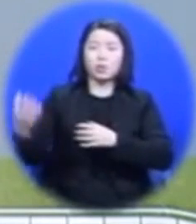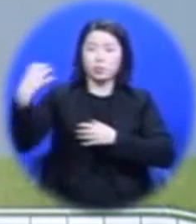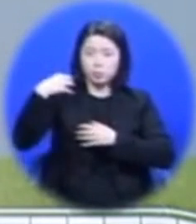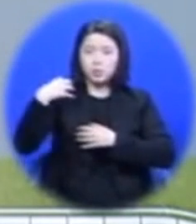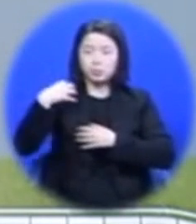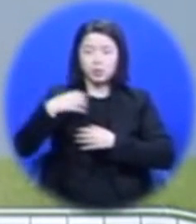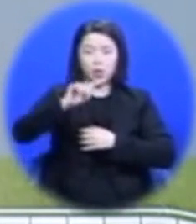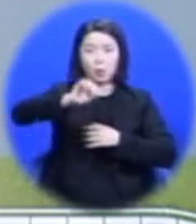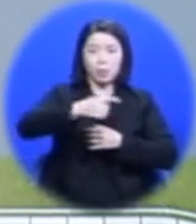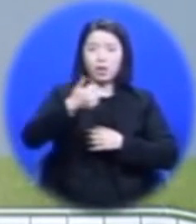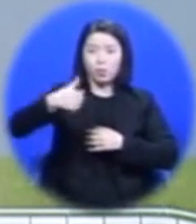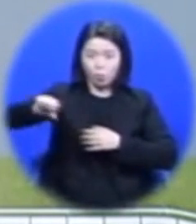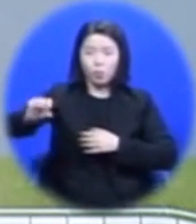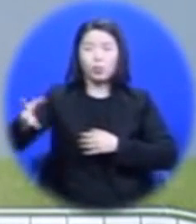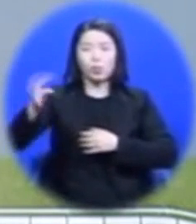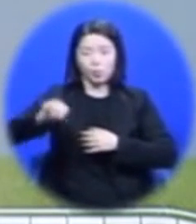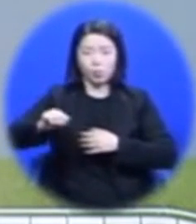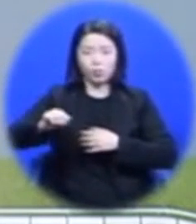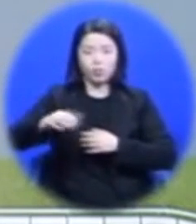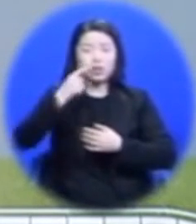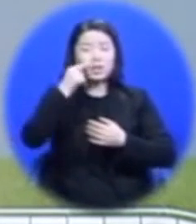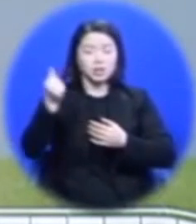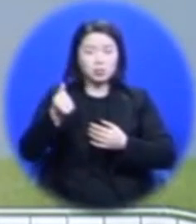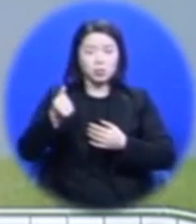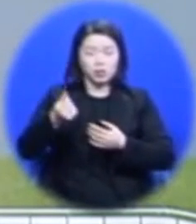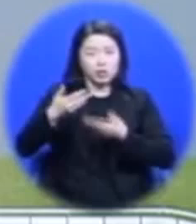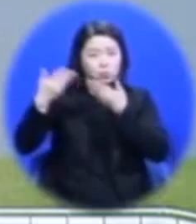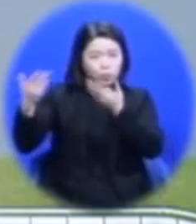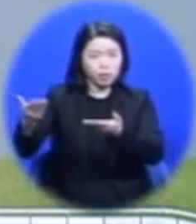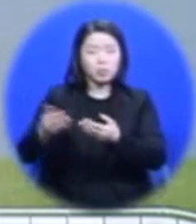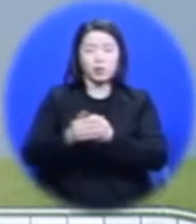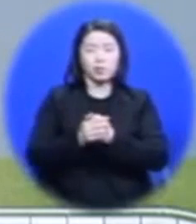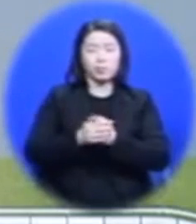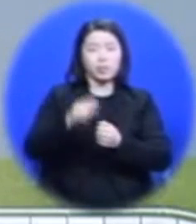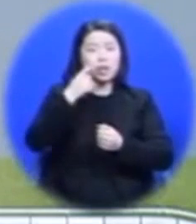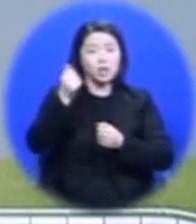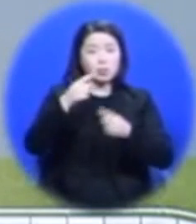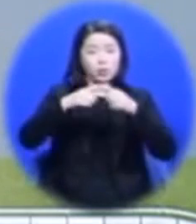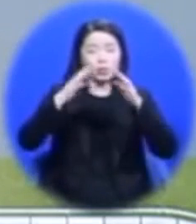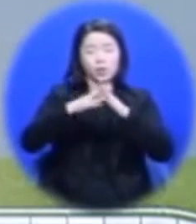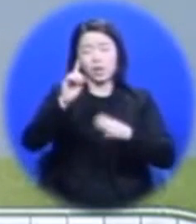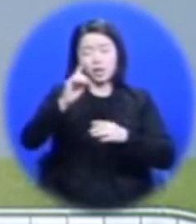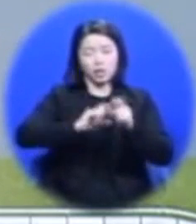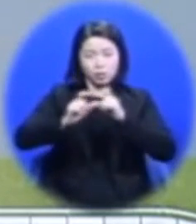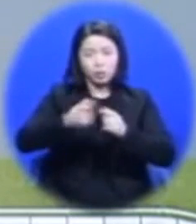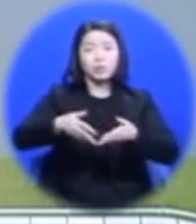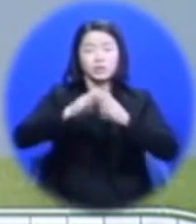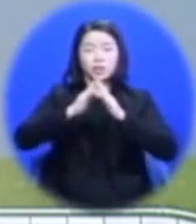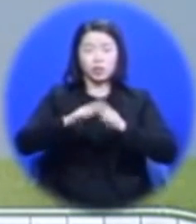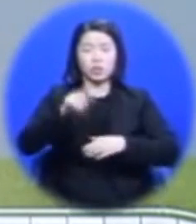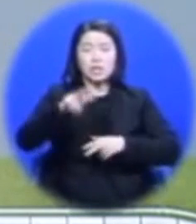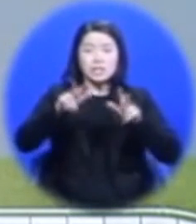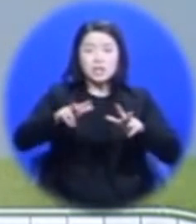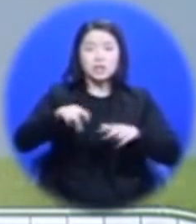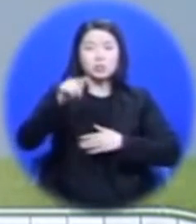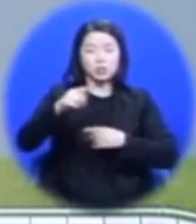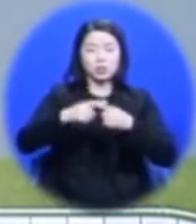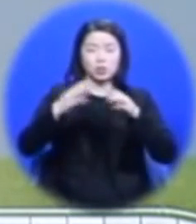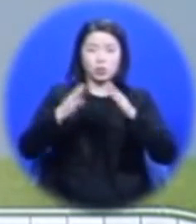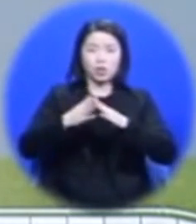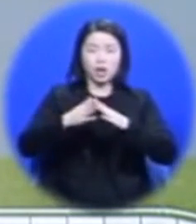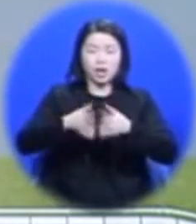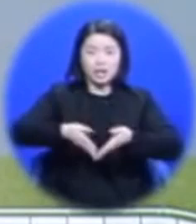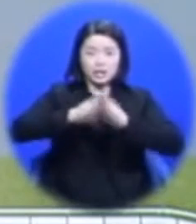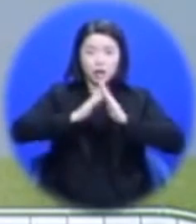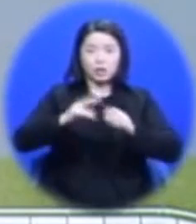돼요. 그리고는 5억을 일본에 보내면 일본 교회가 하나 만들어지잖아요. 그 교회가 지금 창립 20주년이 돼서